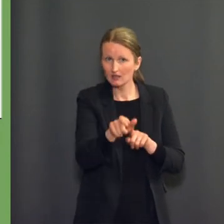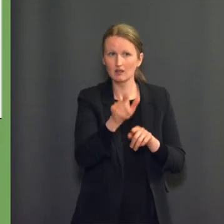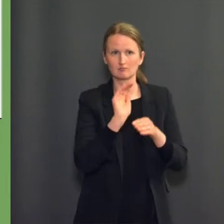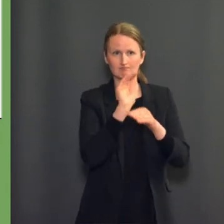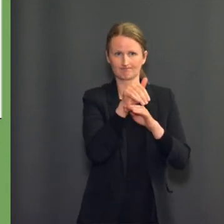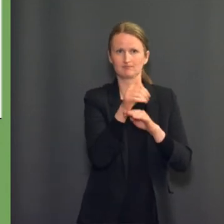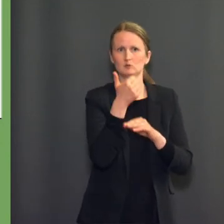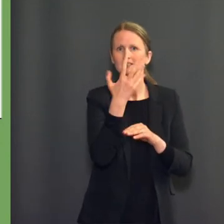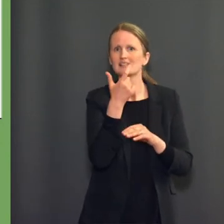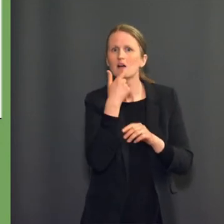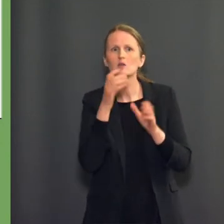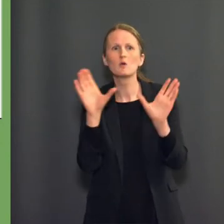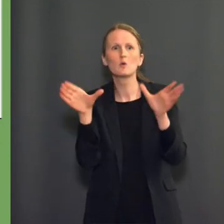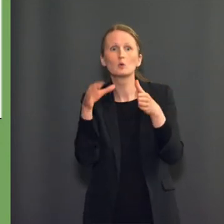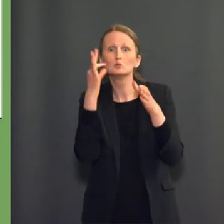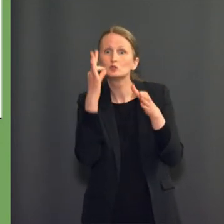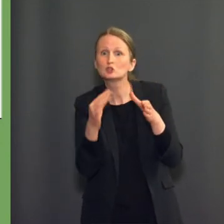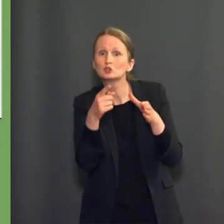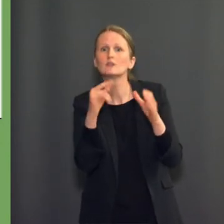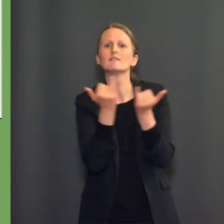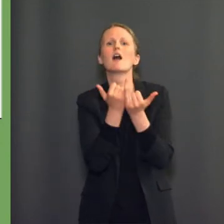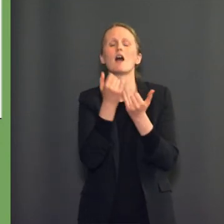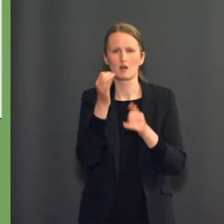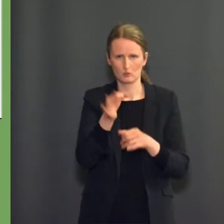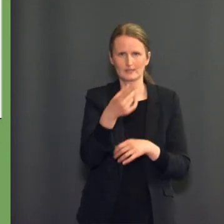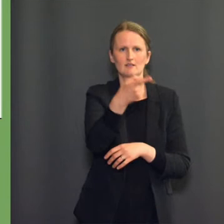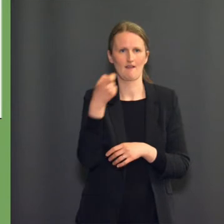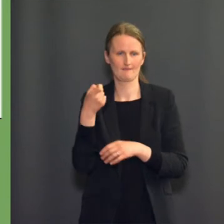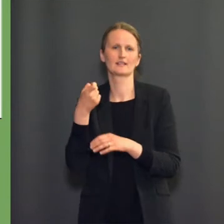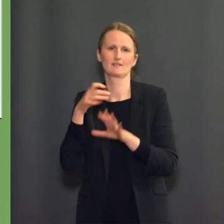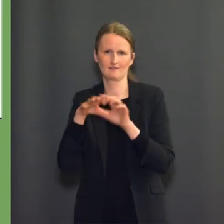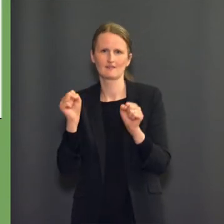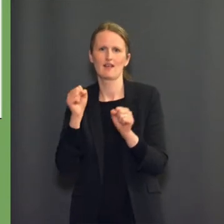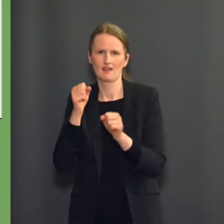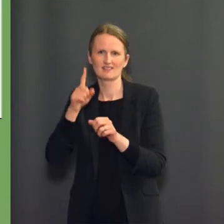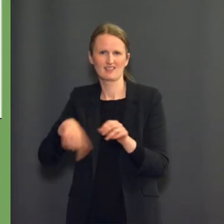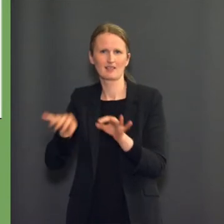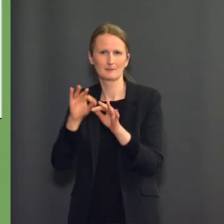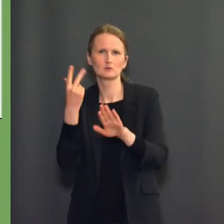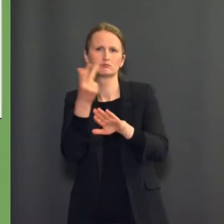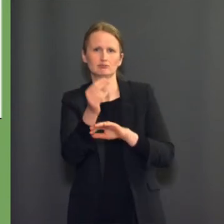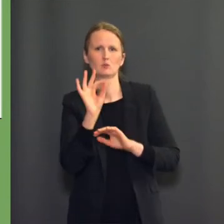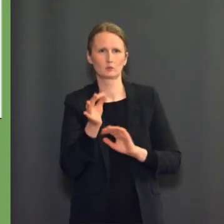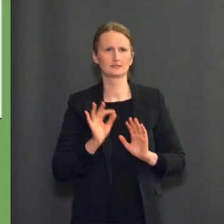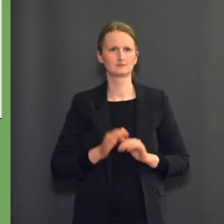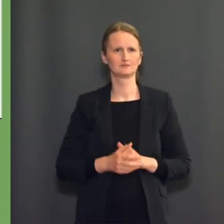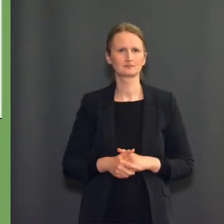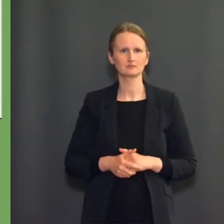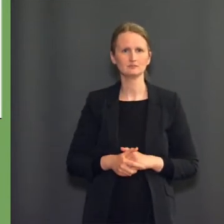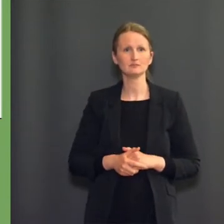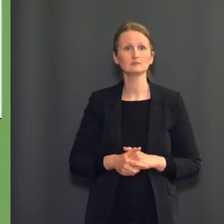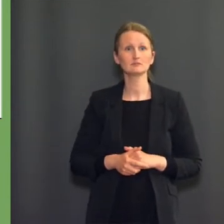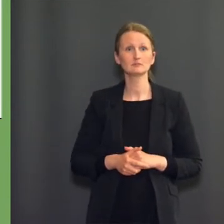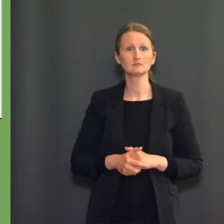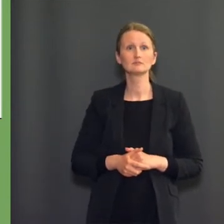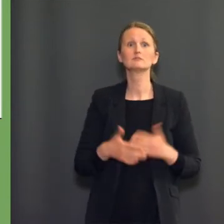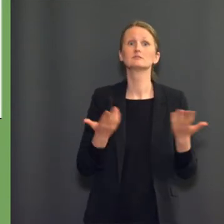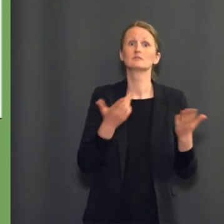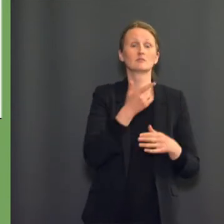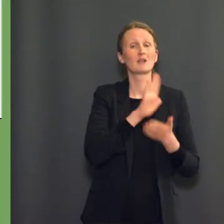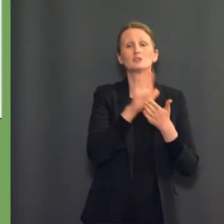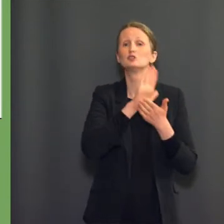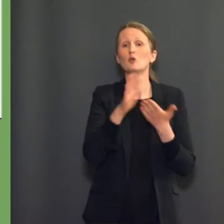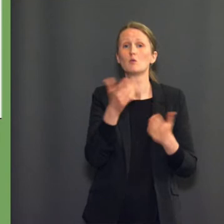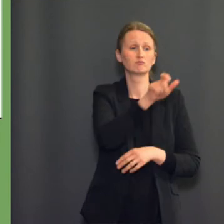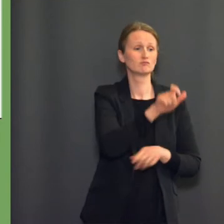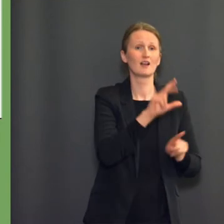sera vacciné à ce moment-là. Ainsi, une personne de 28 ans ne pourra pas